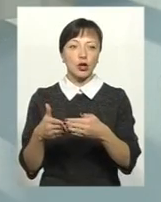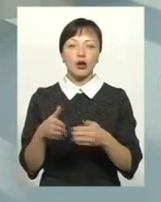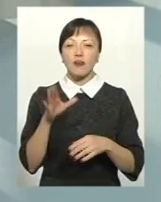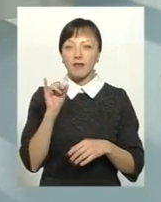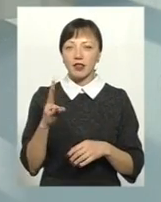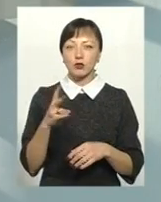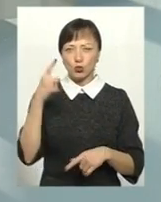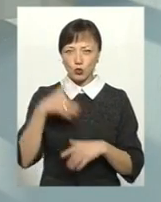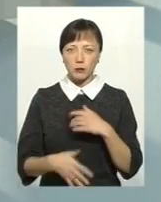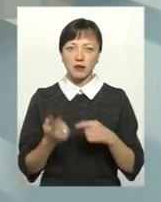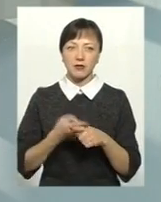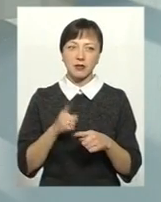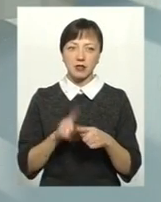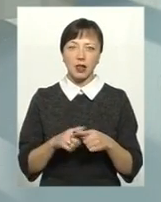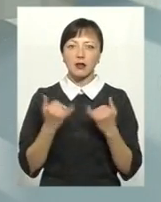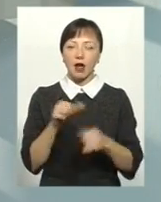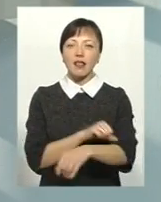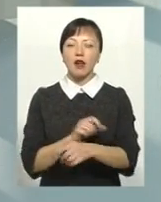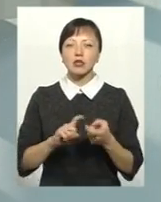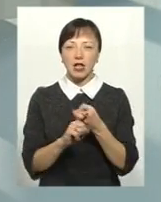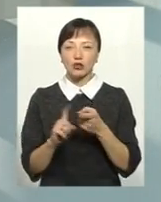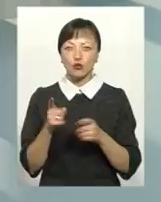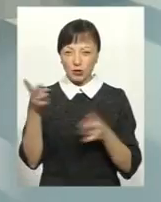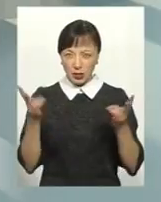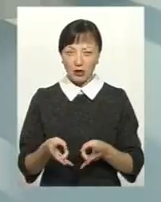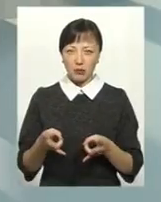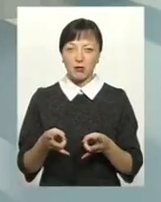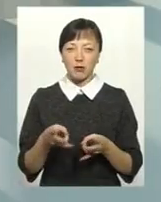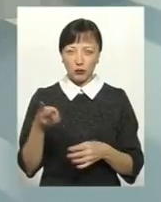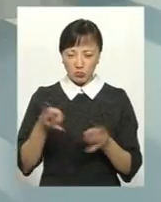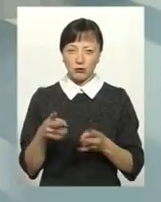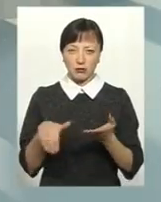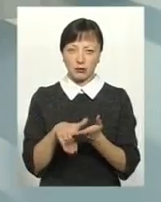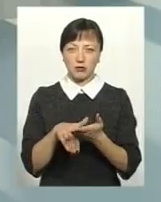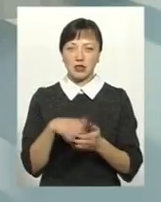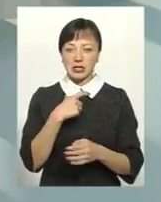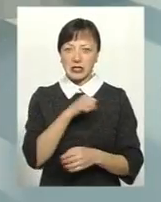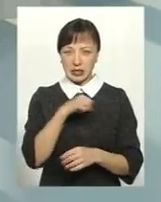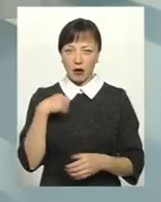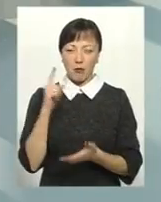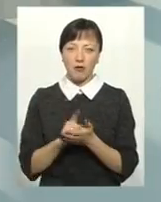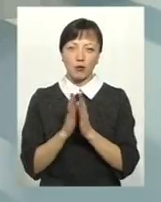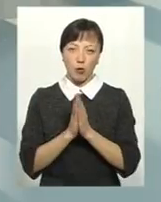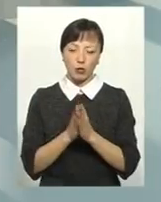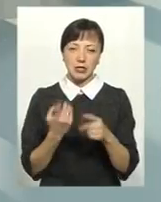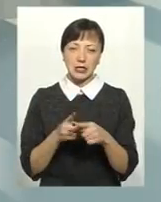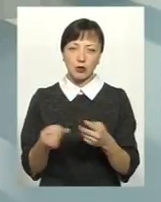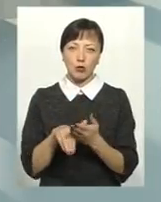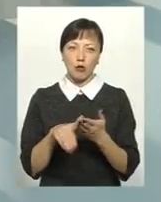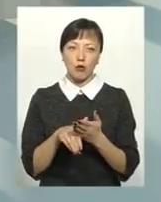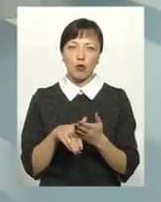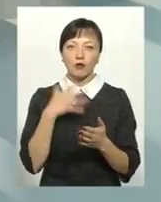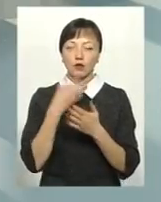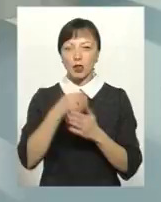він зрозумів це для наркозалежного, що він зрозумів, що йому треба, він потребує допомоги, він сам повинен попросити цієї допомоги